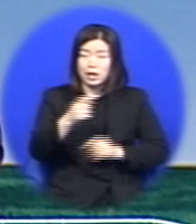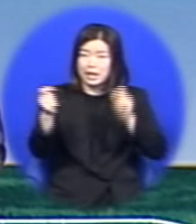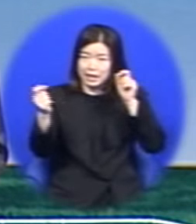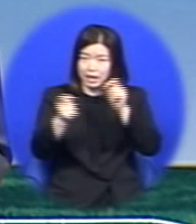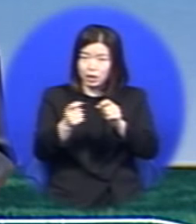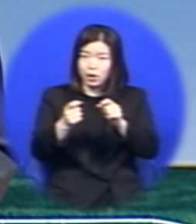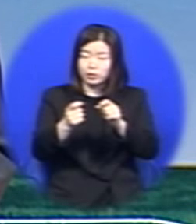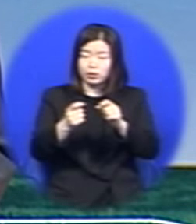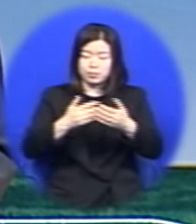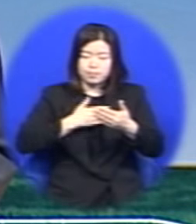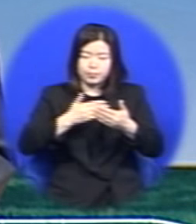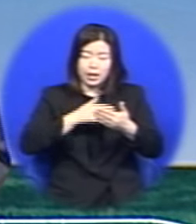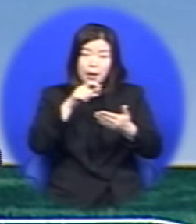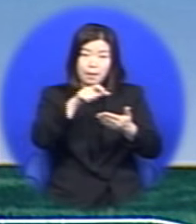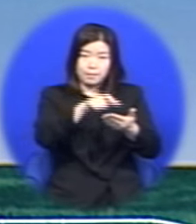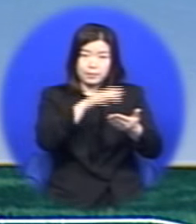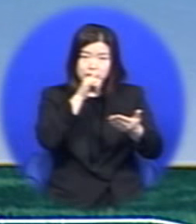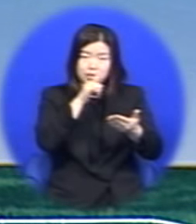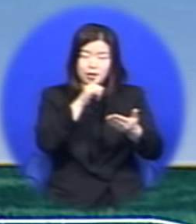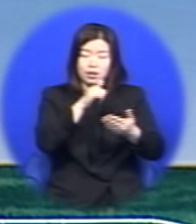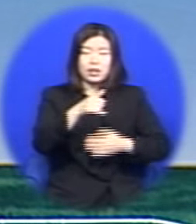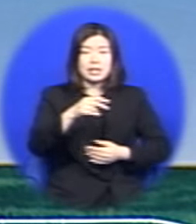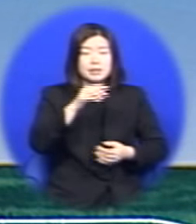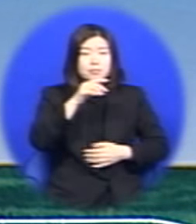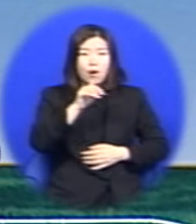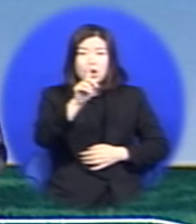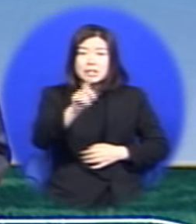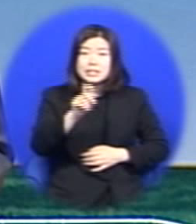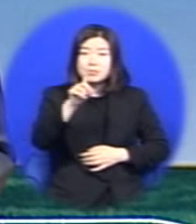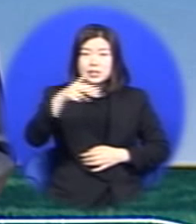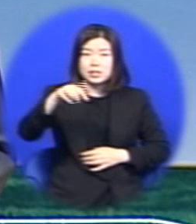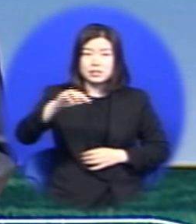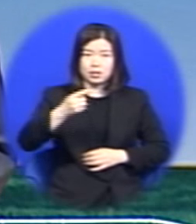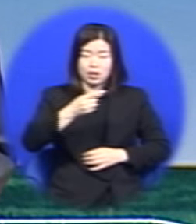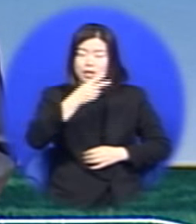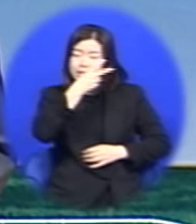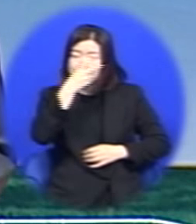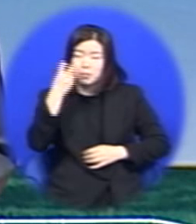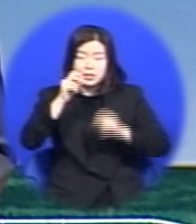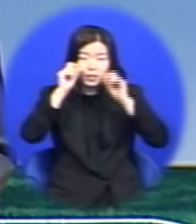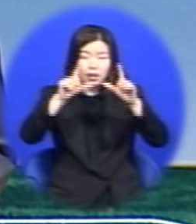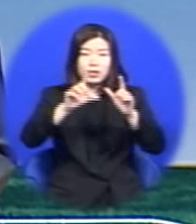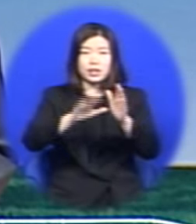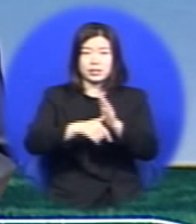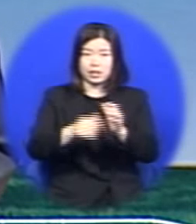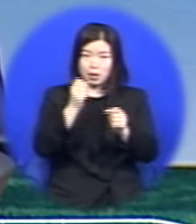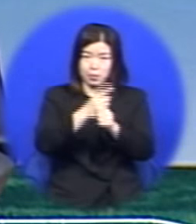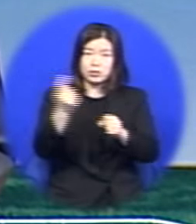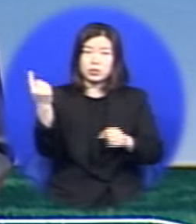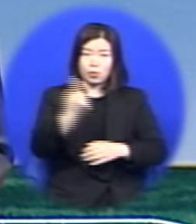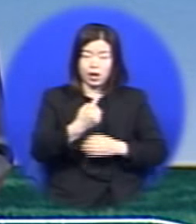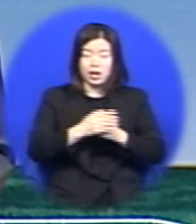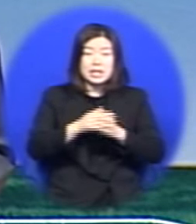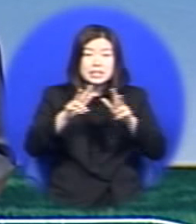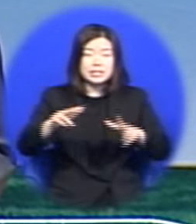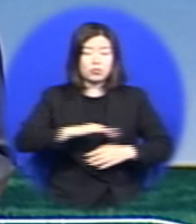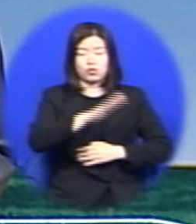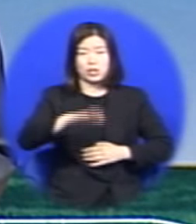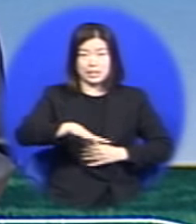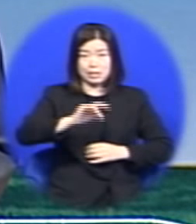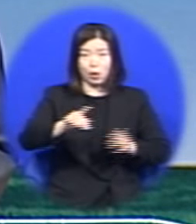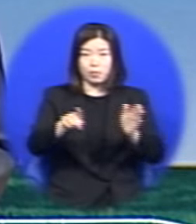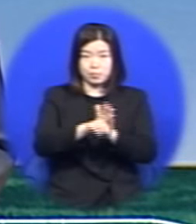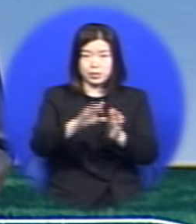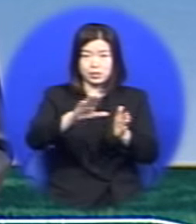11절 말씀에 잠에서 깨어나야 할 때가 벌써 되었습니다. 지금은 우리가 처음 믿을 때보다 우리의 구원이